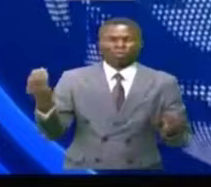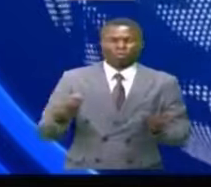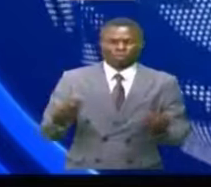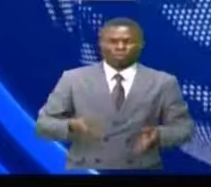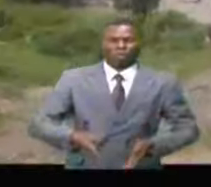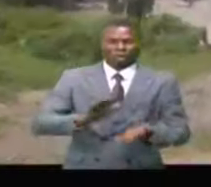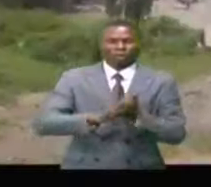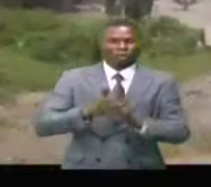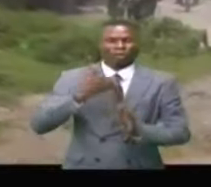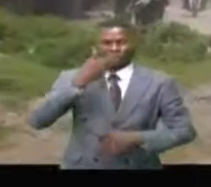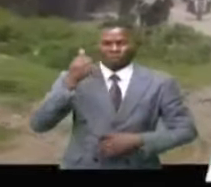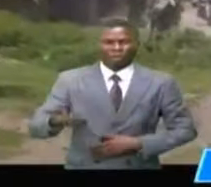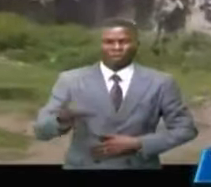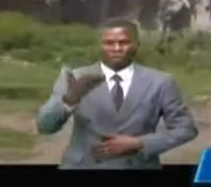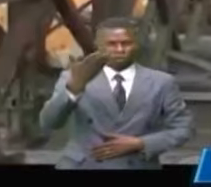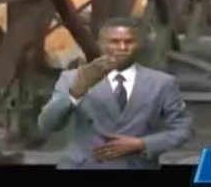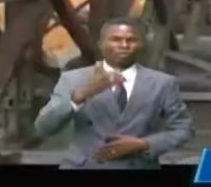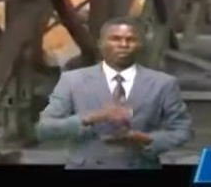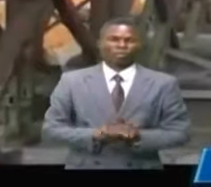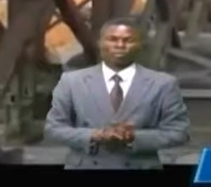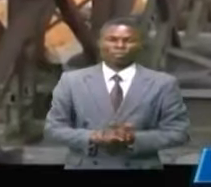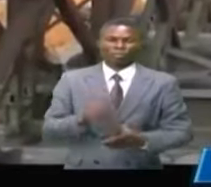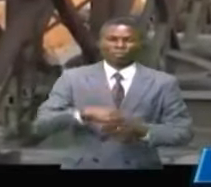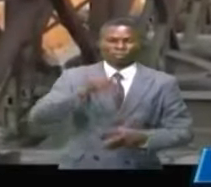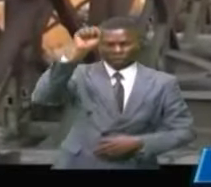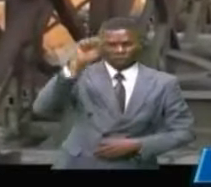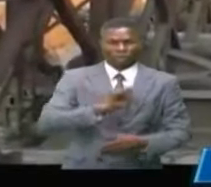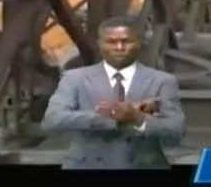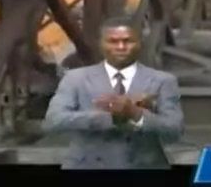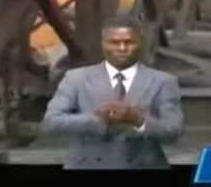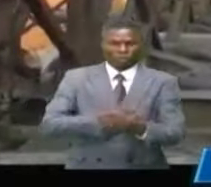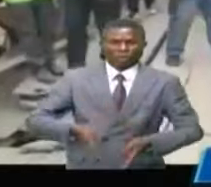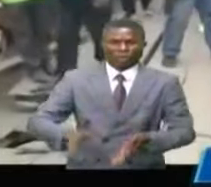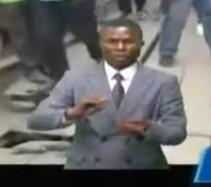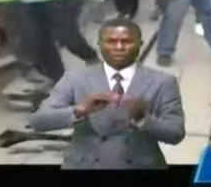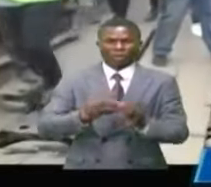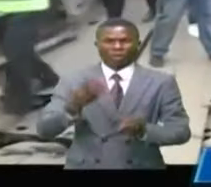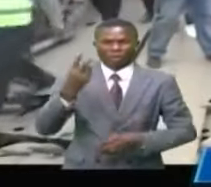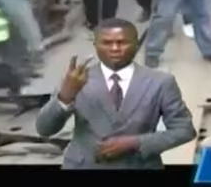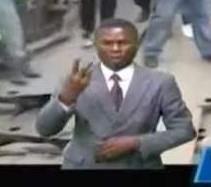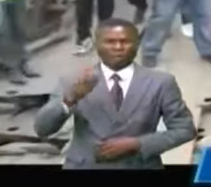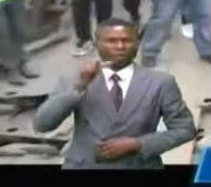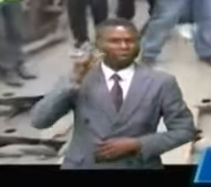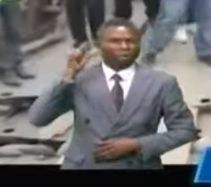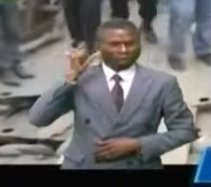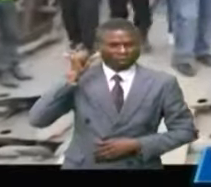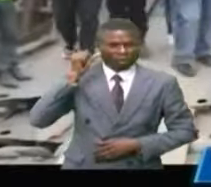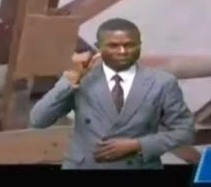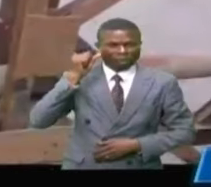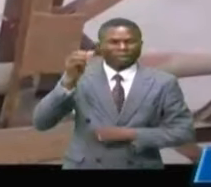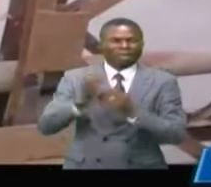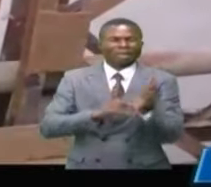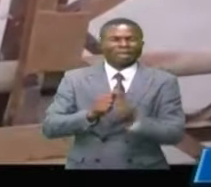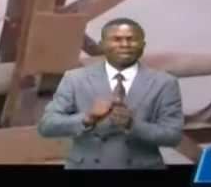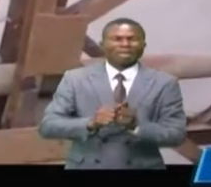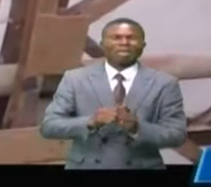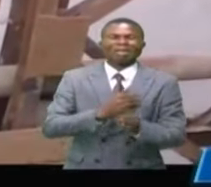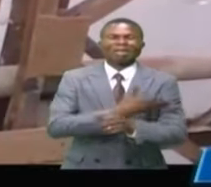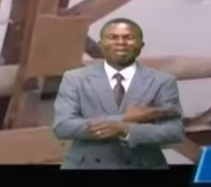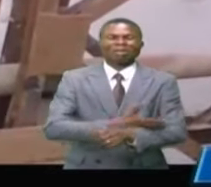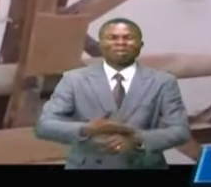joie. Les ponts Zalia dans le sud Kivu sur la RN2. Hier, un état de délabrement très